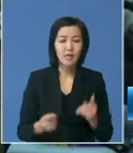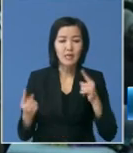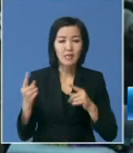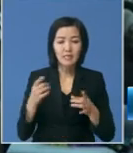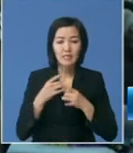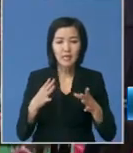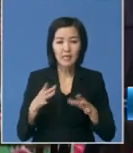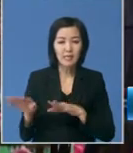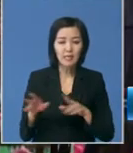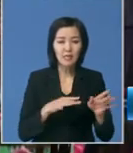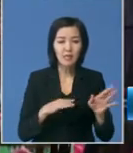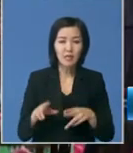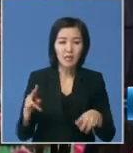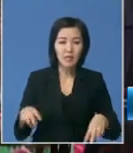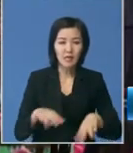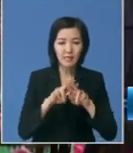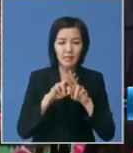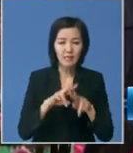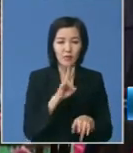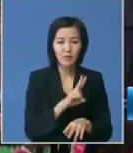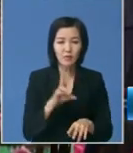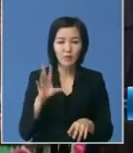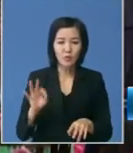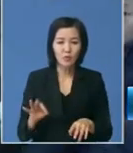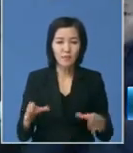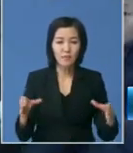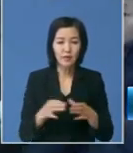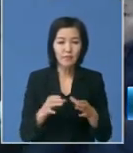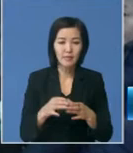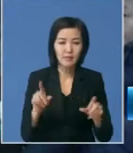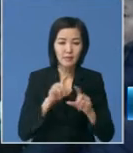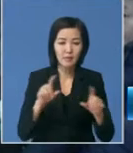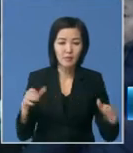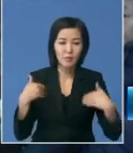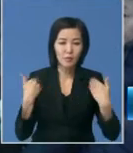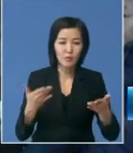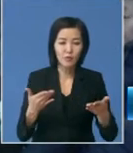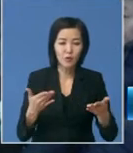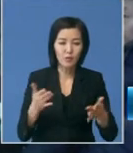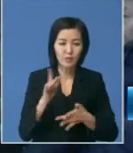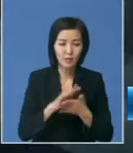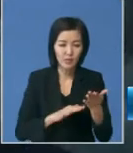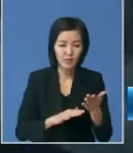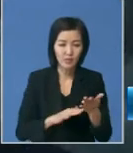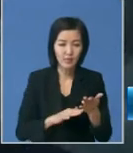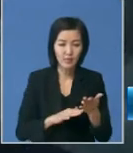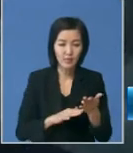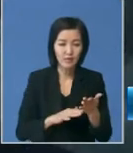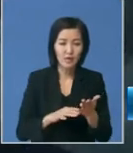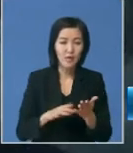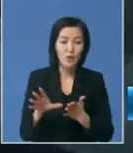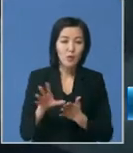жеткен ақтілектерлегі облыс әкімінің, Нұр Отан партиясы, сандаған мекеме өкілдерінің құттықтауларына ұласты. Ақынның үлгі тұтар